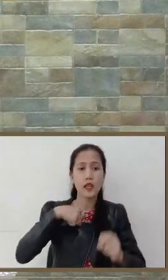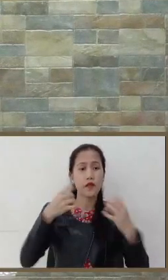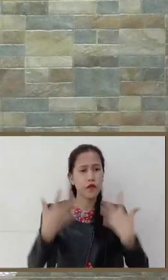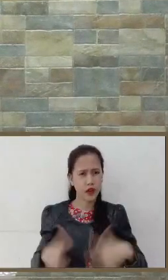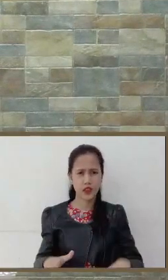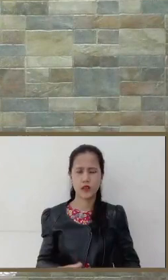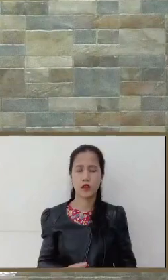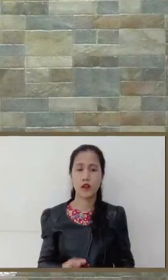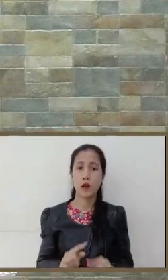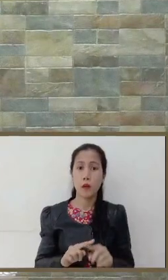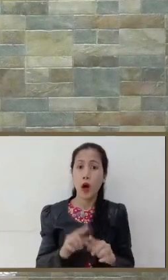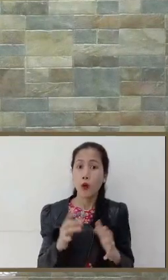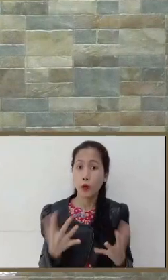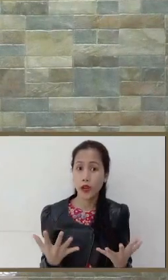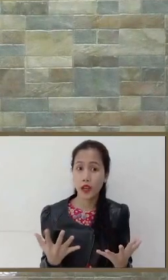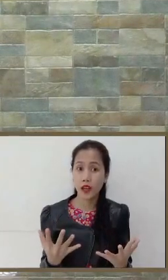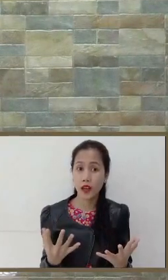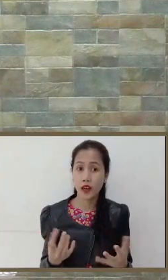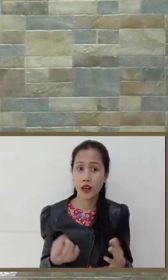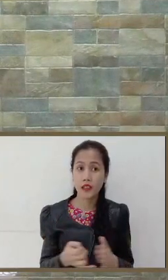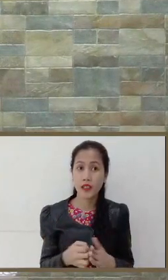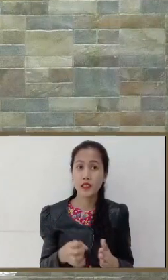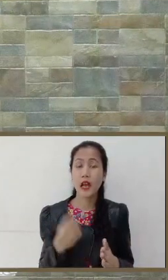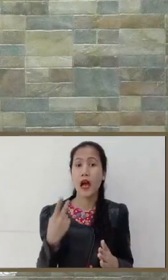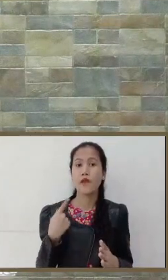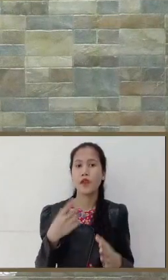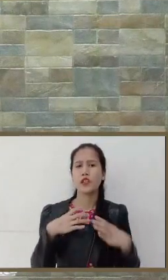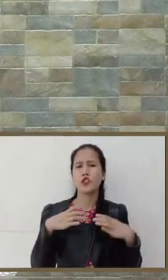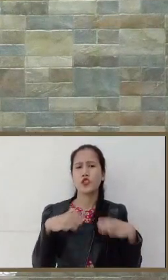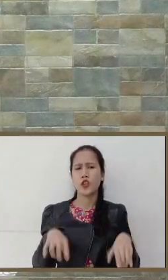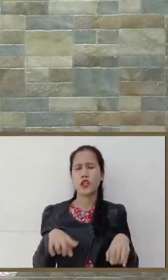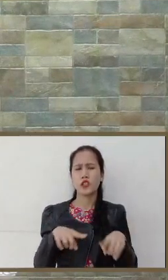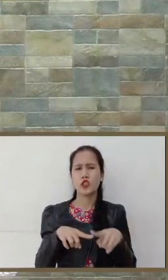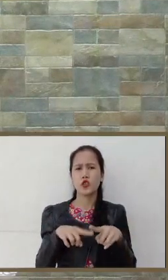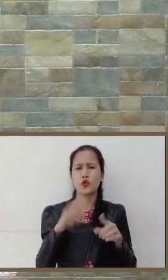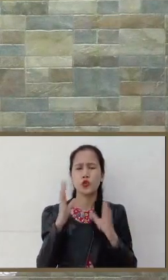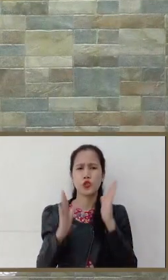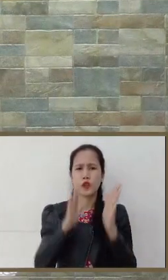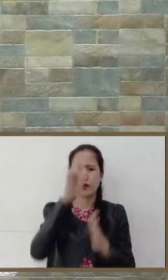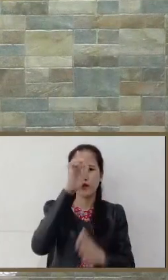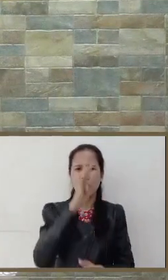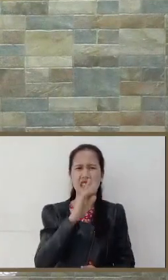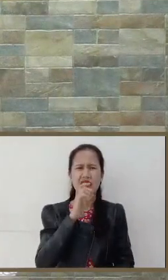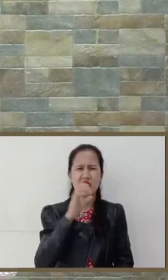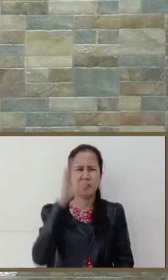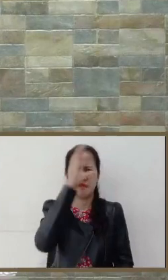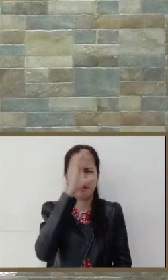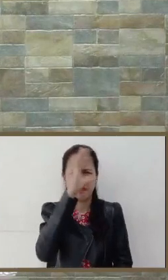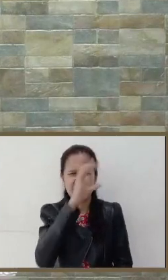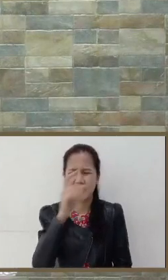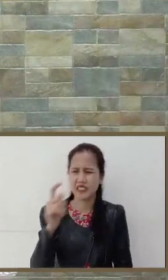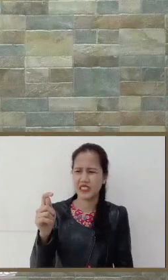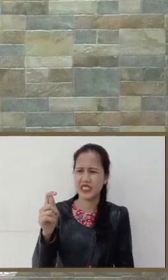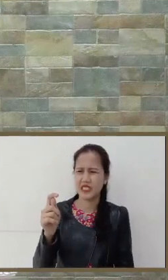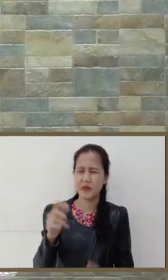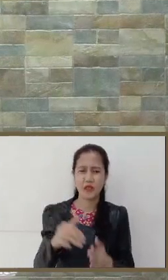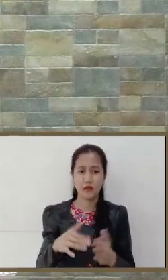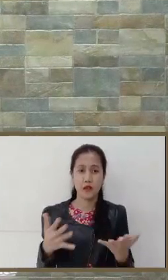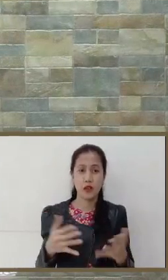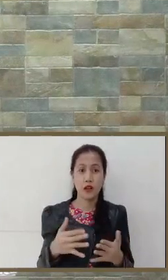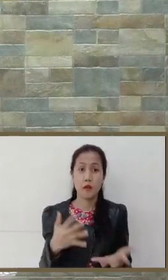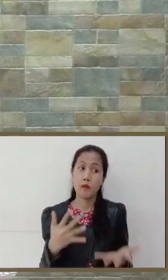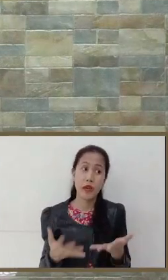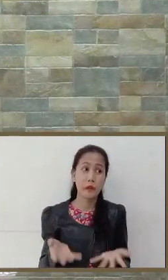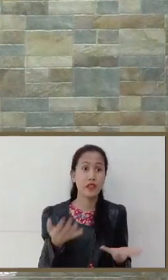sa Diyos, huwag tayo maghanap ng reputasyon. Amen. Huwag tayo maghanap ng reputasyon. Di bali nang mapahiya, basta sa pangalan ng